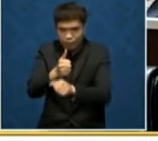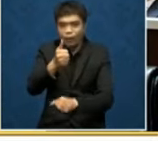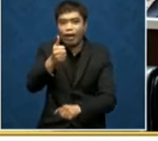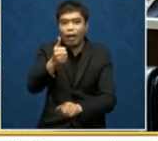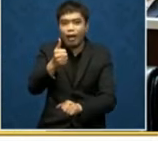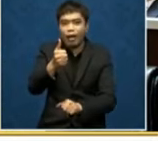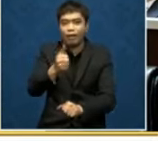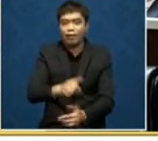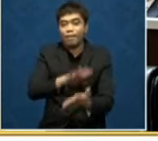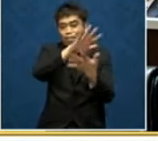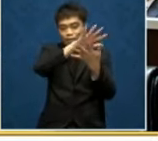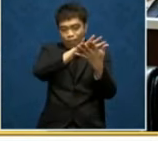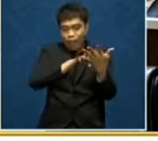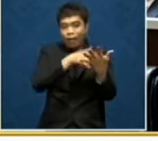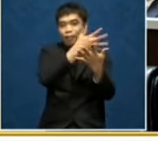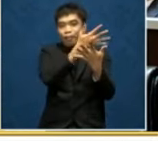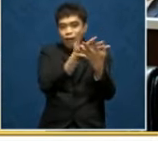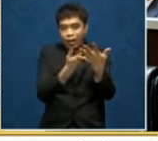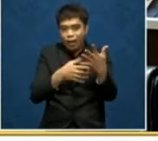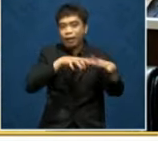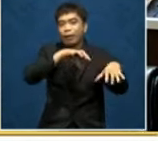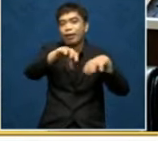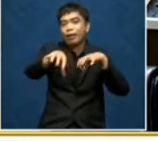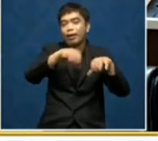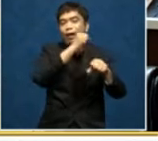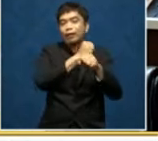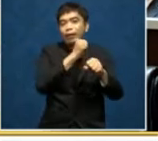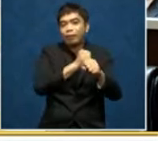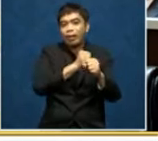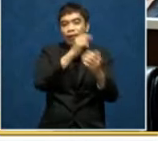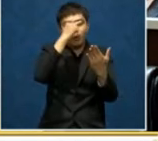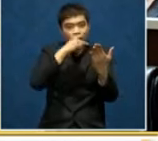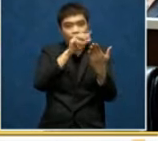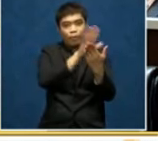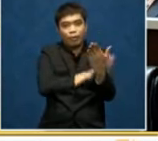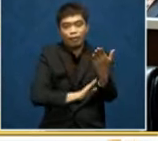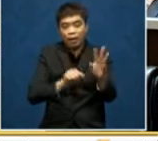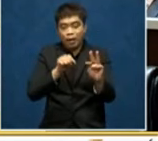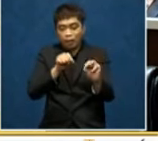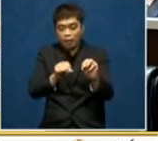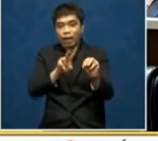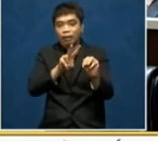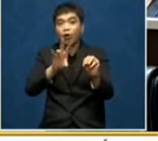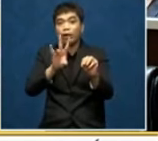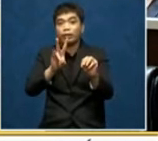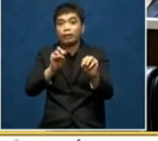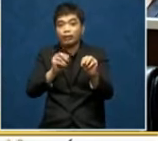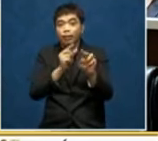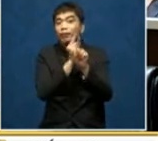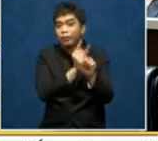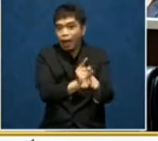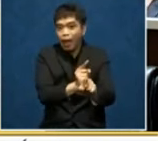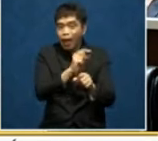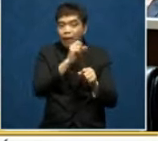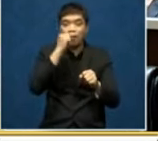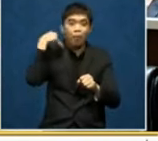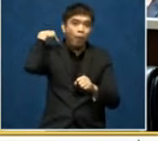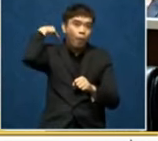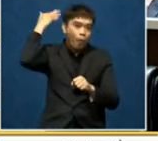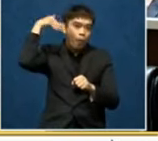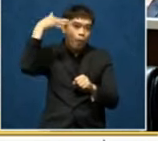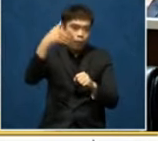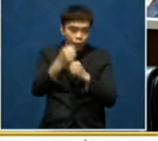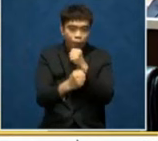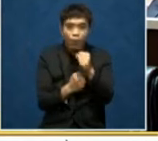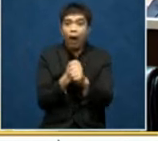ในส่วนของการดำเนินการตามแผนปฏิรูปประเทศตามมาตรา 270ผ่านมา 5ปีแล้วถือว่า